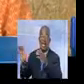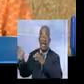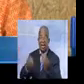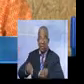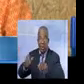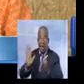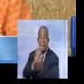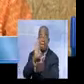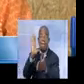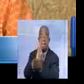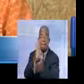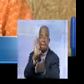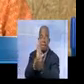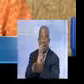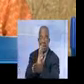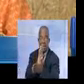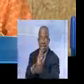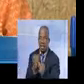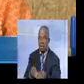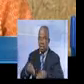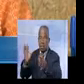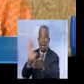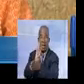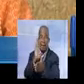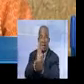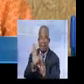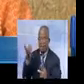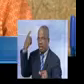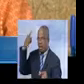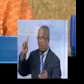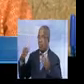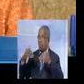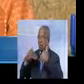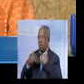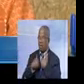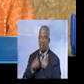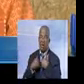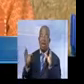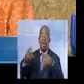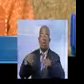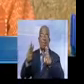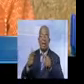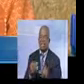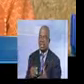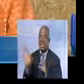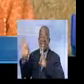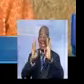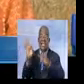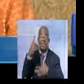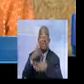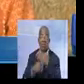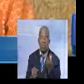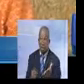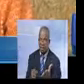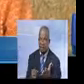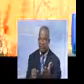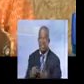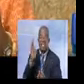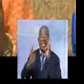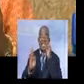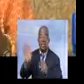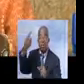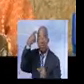flow permanent, consistant. Parce que quand tu fais ta prestation, il faut attendre 6 mois, voire 1 an pour pouvoir être